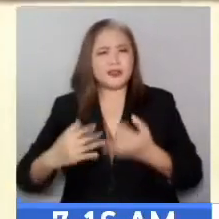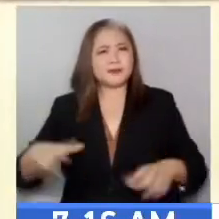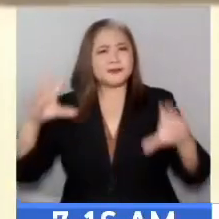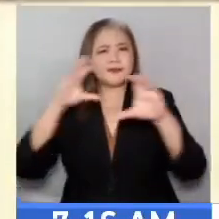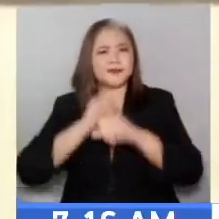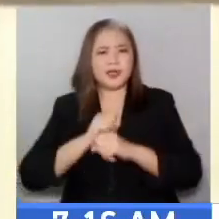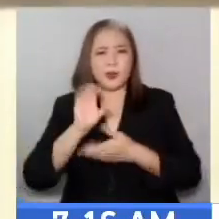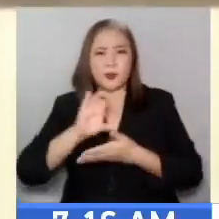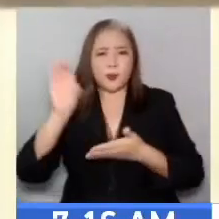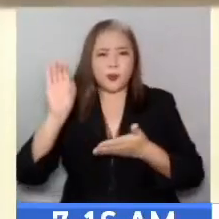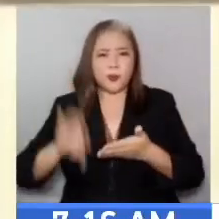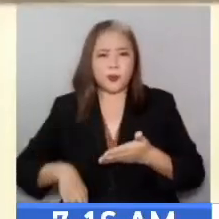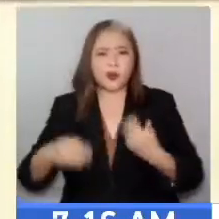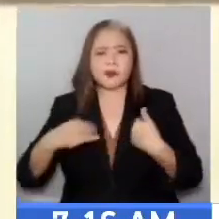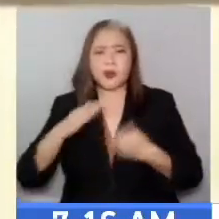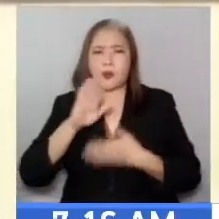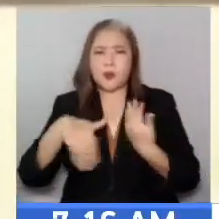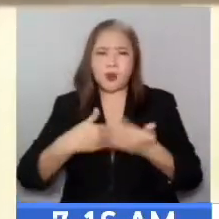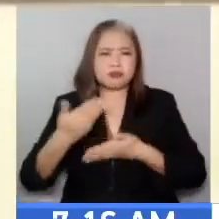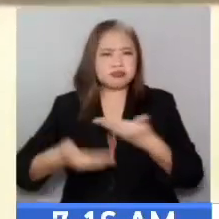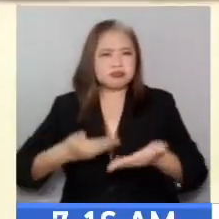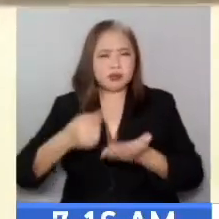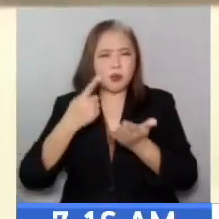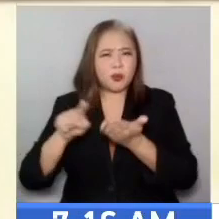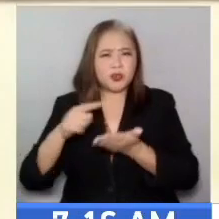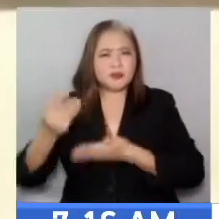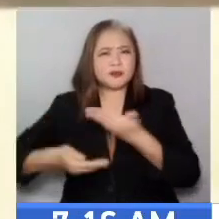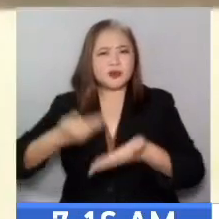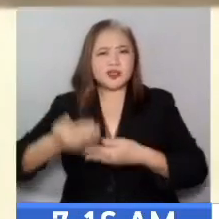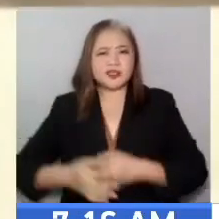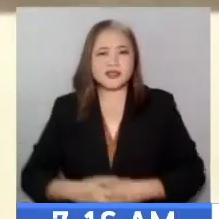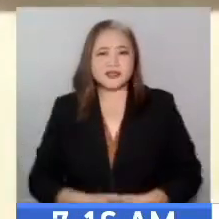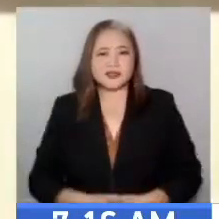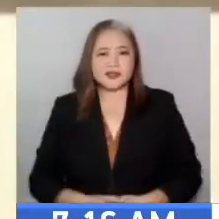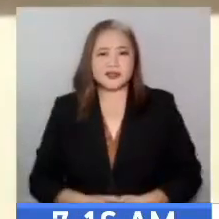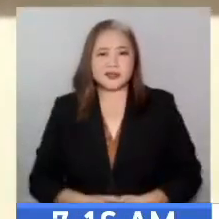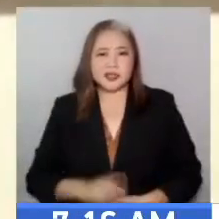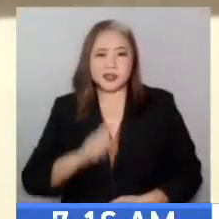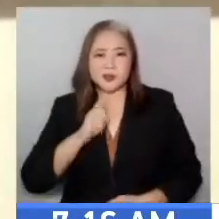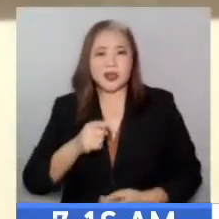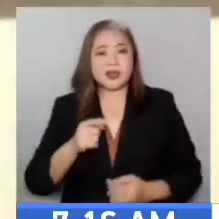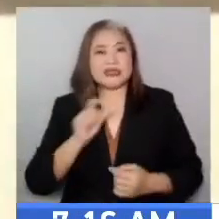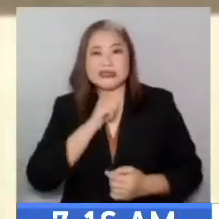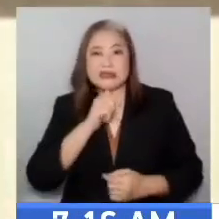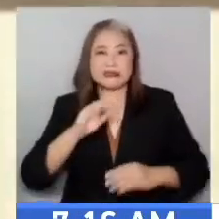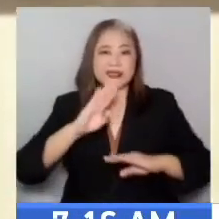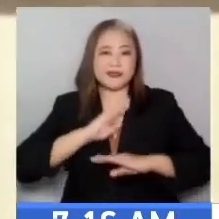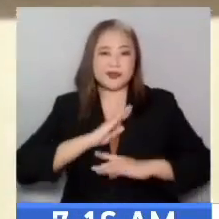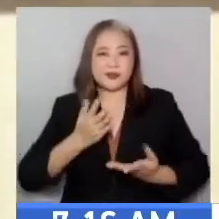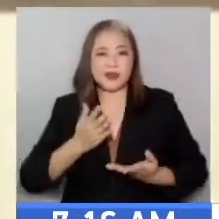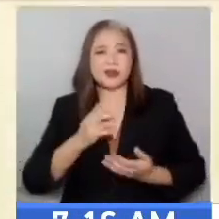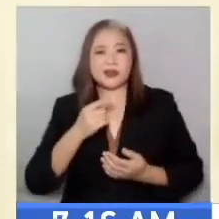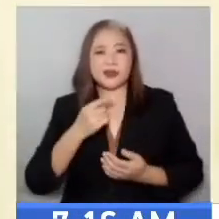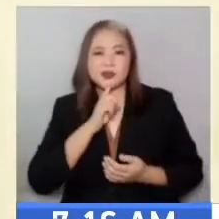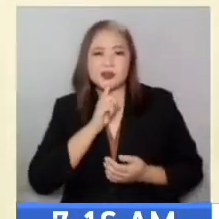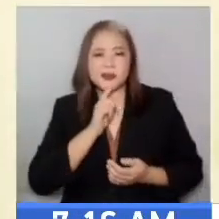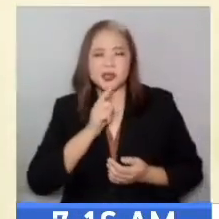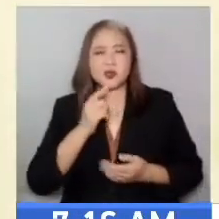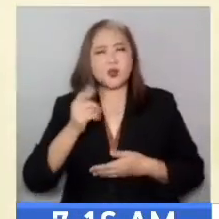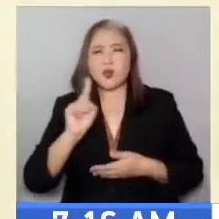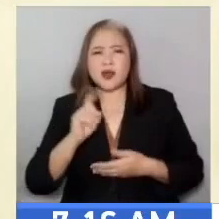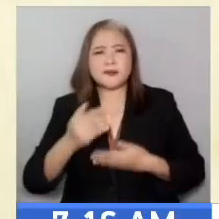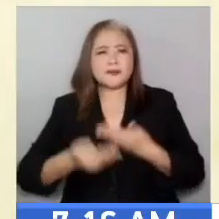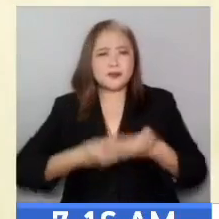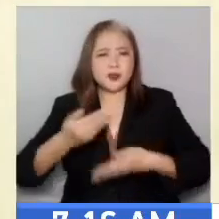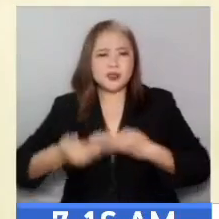completed the entire stage of the audit process ba in fact tinatawag nating na-satisfy na rin yung tinatawag nating DU process